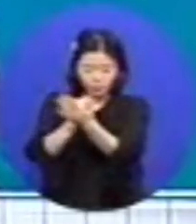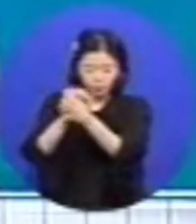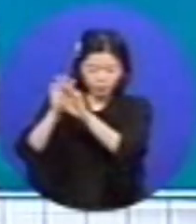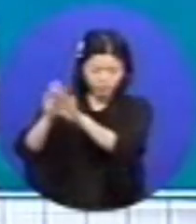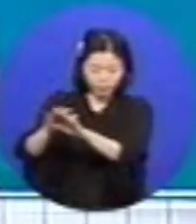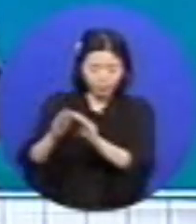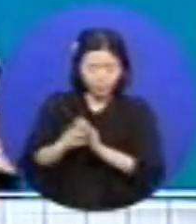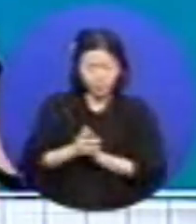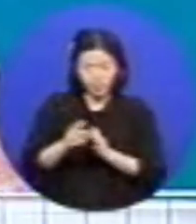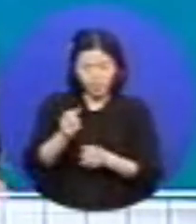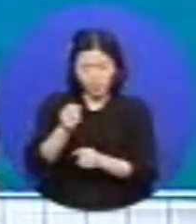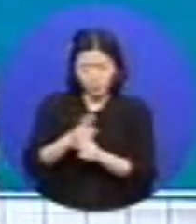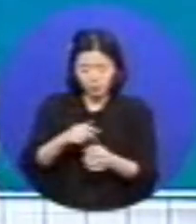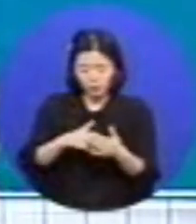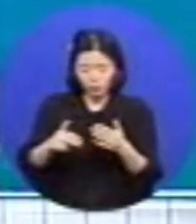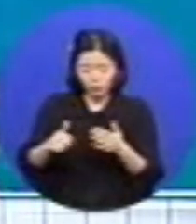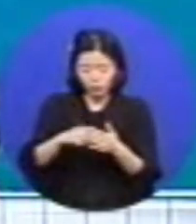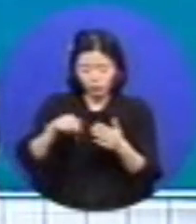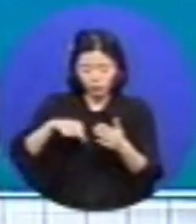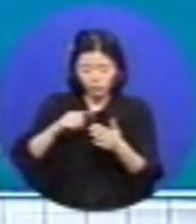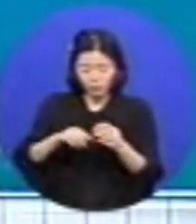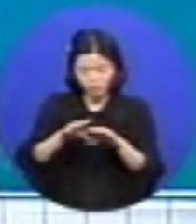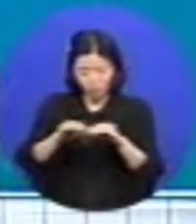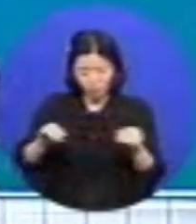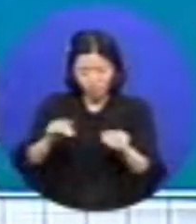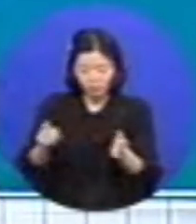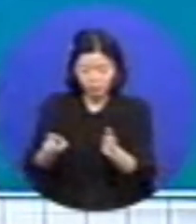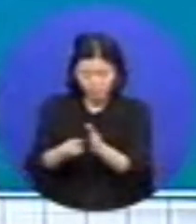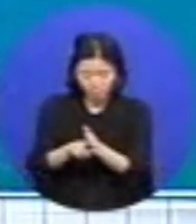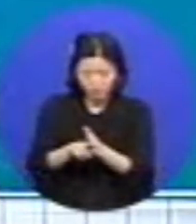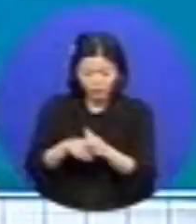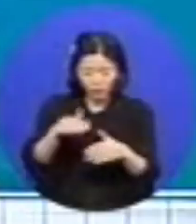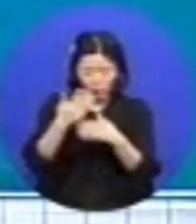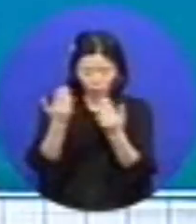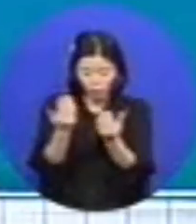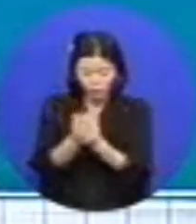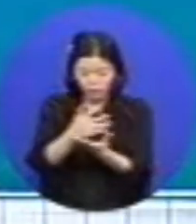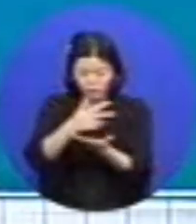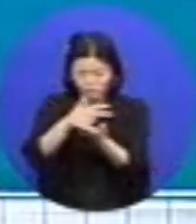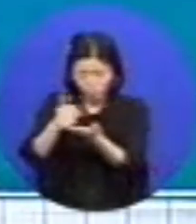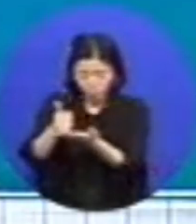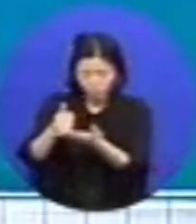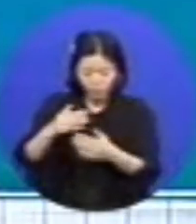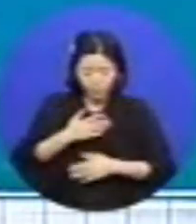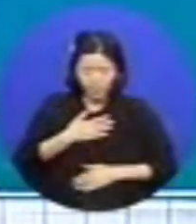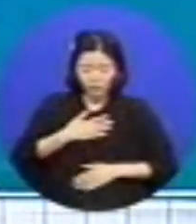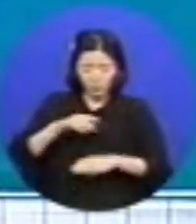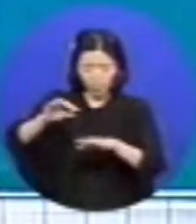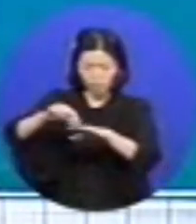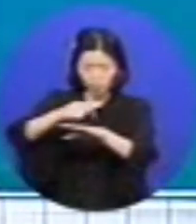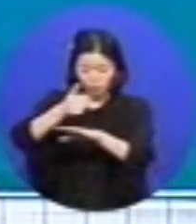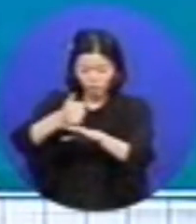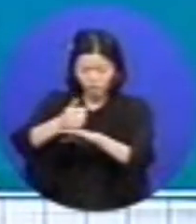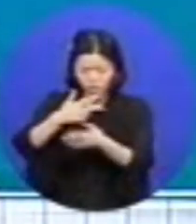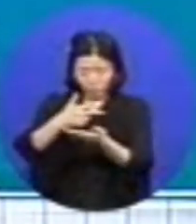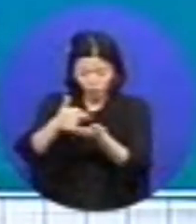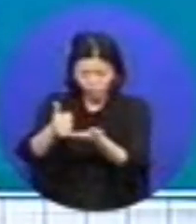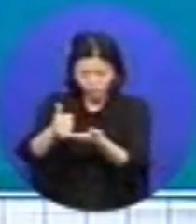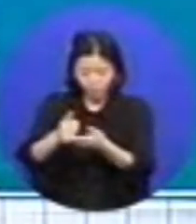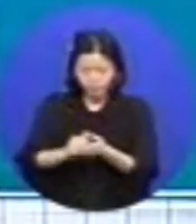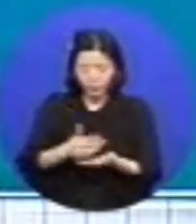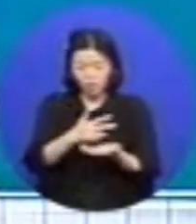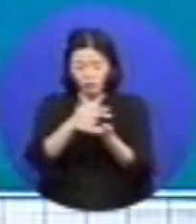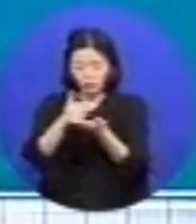이미 주님 안에서 해결되었음을 믿습니다. 완전한 주님이시고 나의 왕이신 예수님,